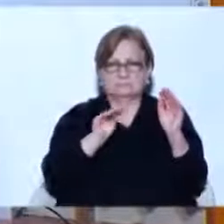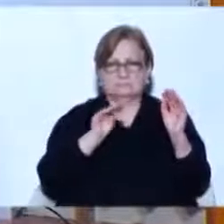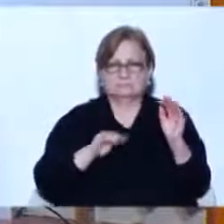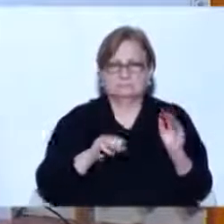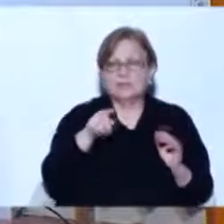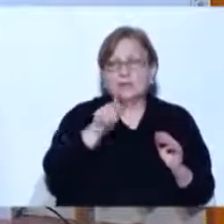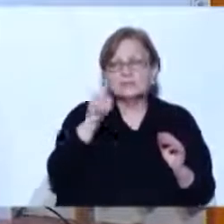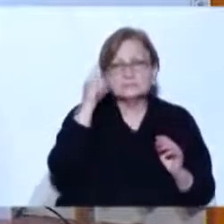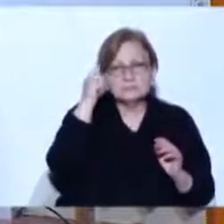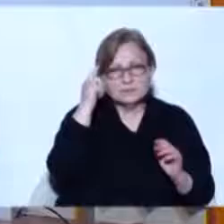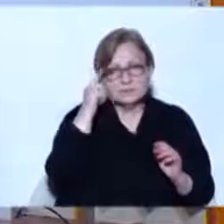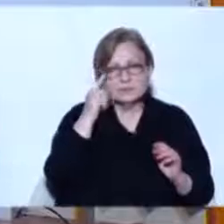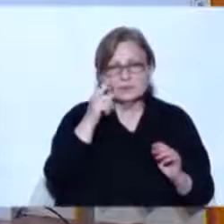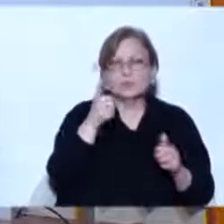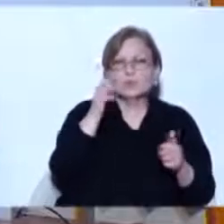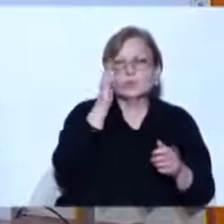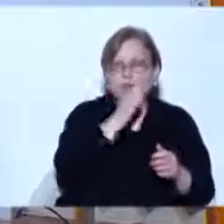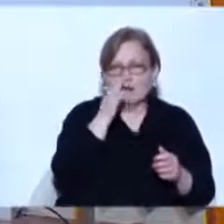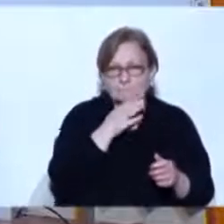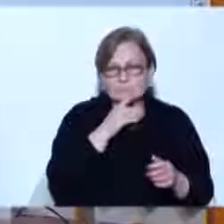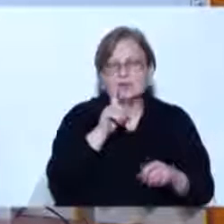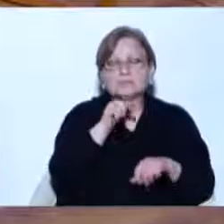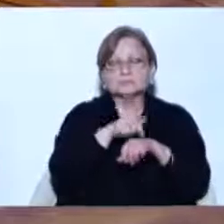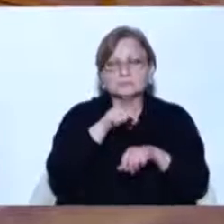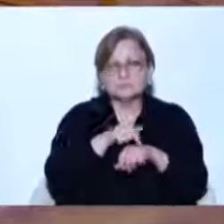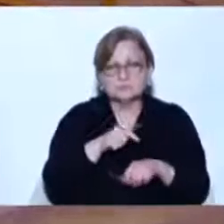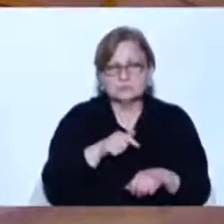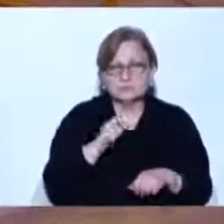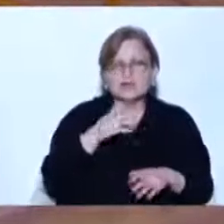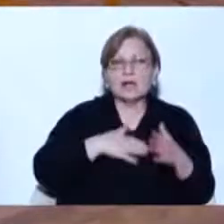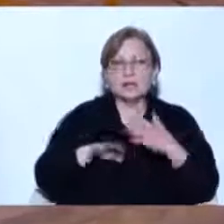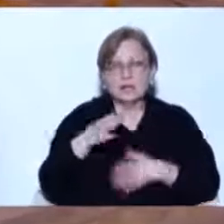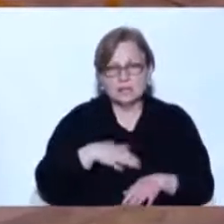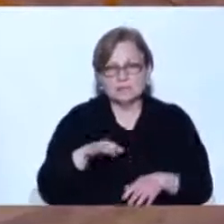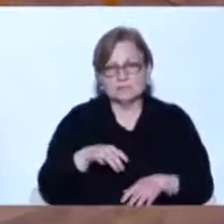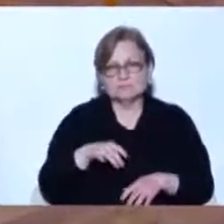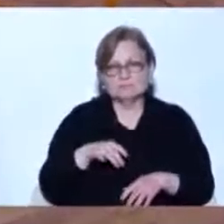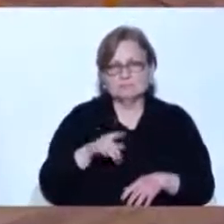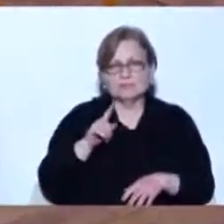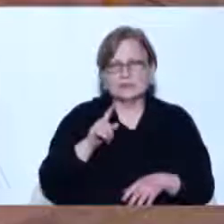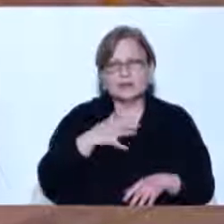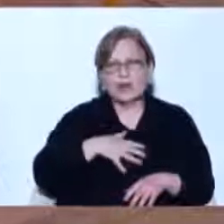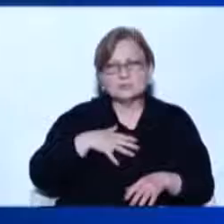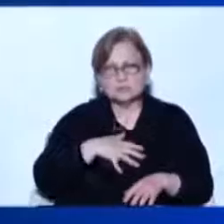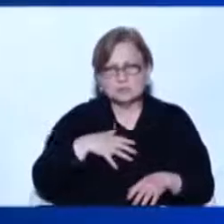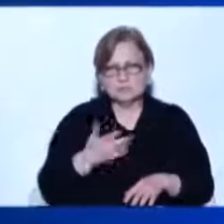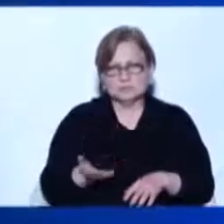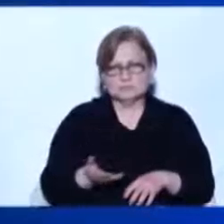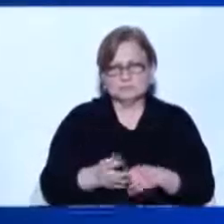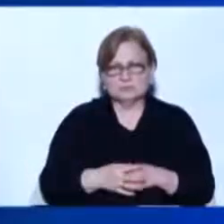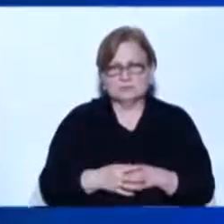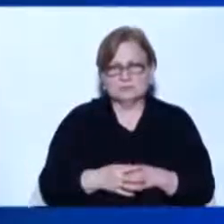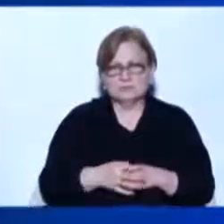რას ფიქრობ, როგორი ამინდია, რას გრძნობ, რა გიხარია, რა გაწუხებს? მე